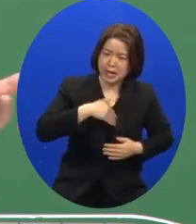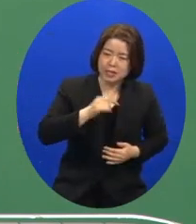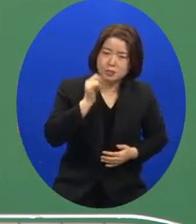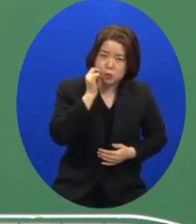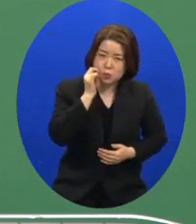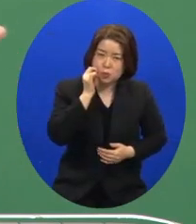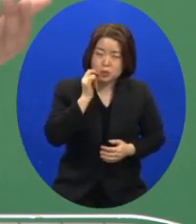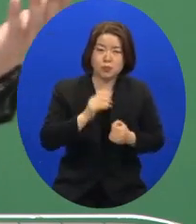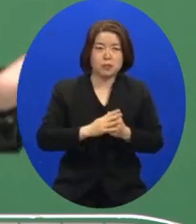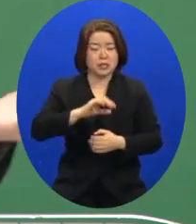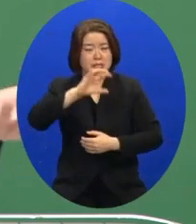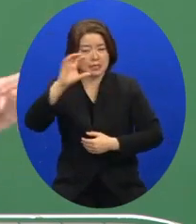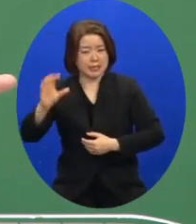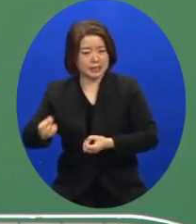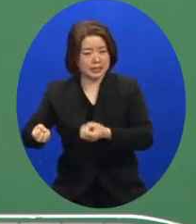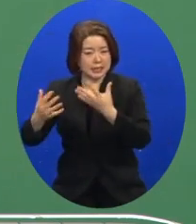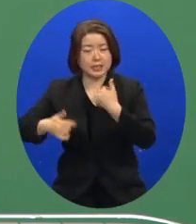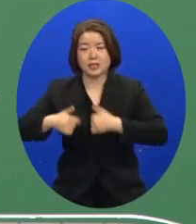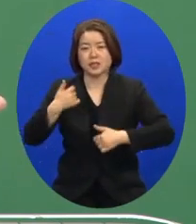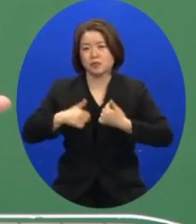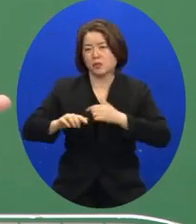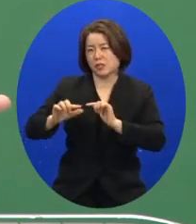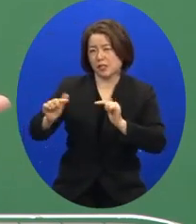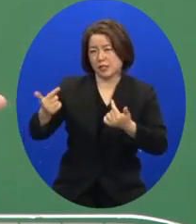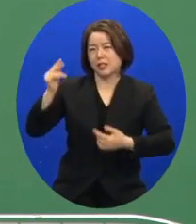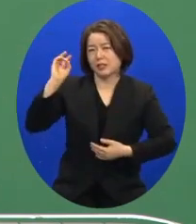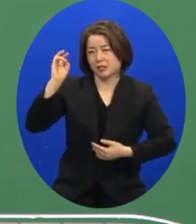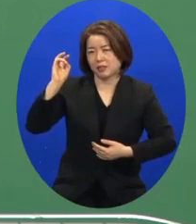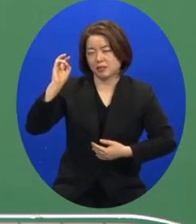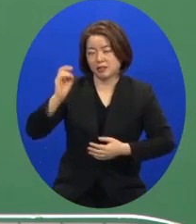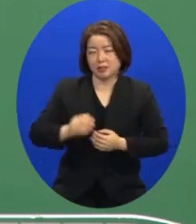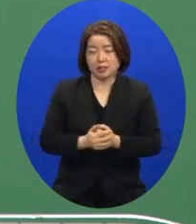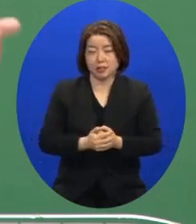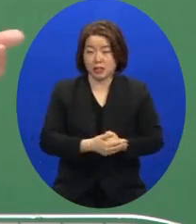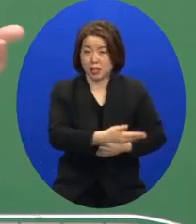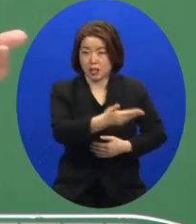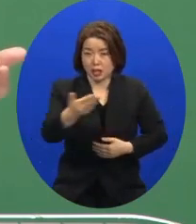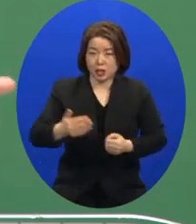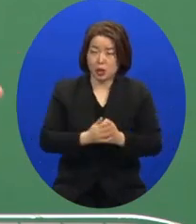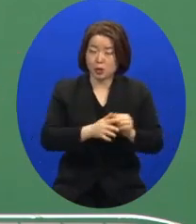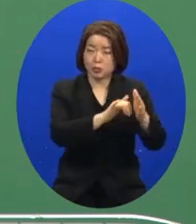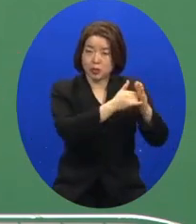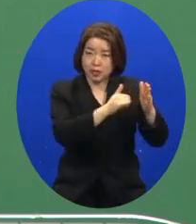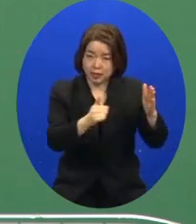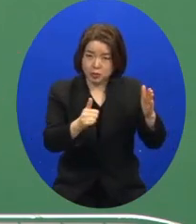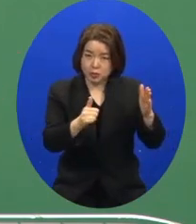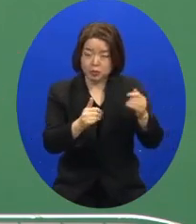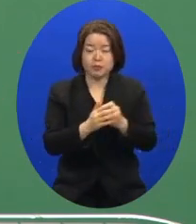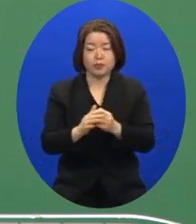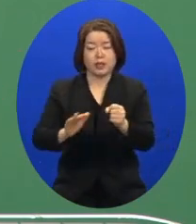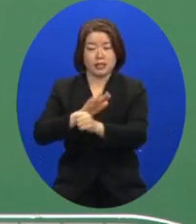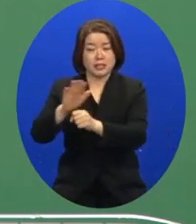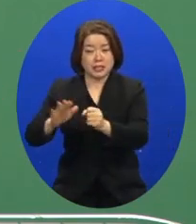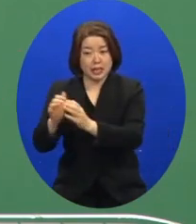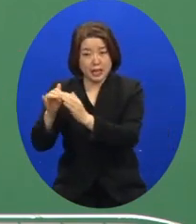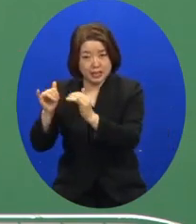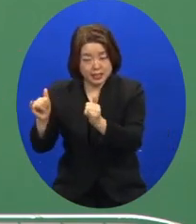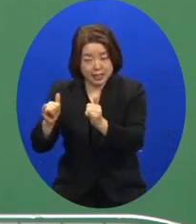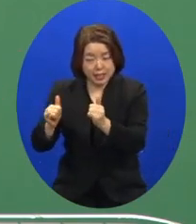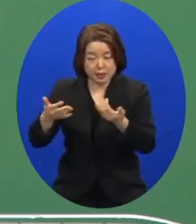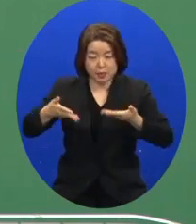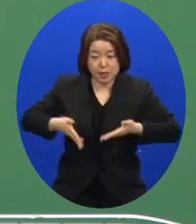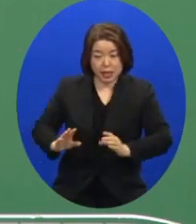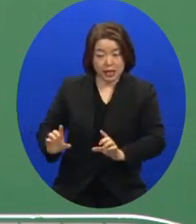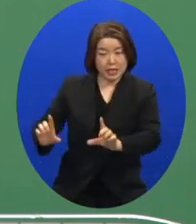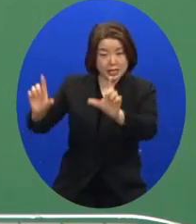성탄절은 그렇게 기쁜 날일 수가 없습니다. 여러분의 가족들이나 사랑하는 사람의 생일이